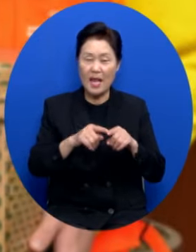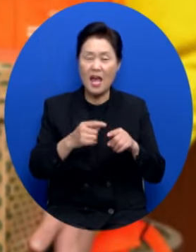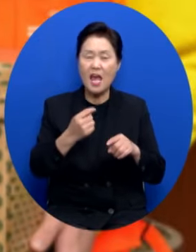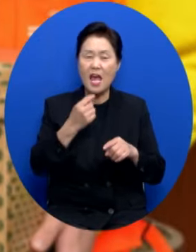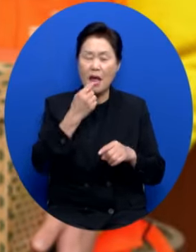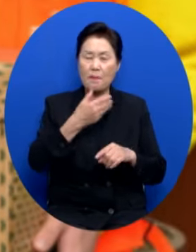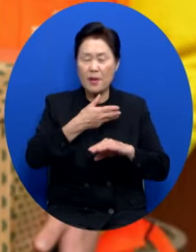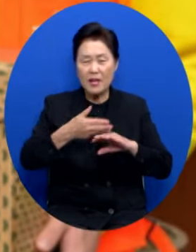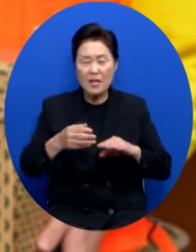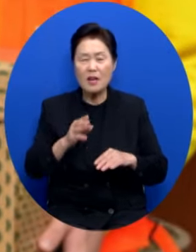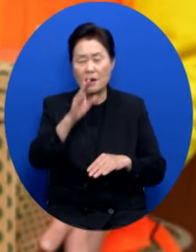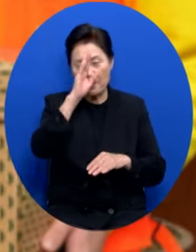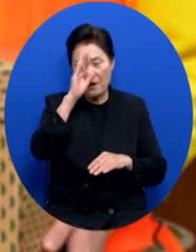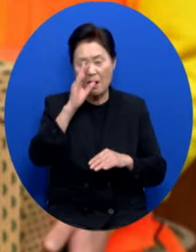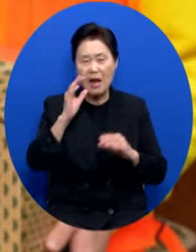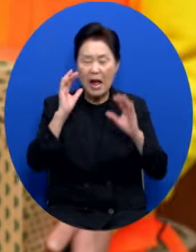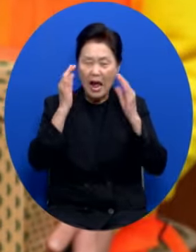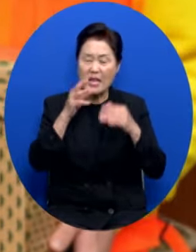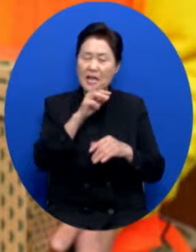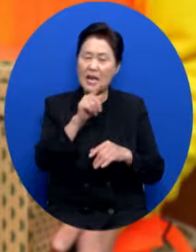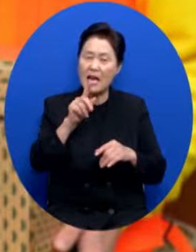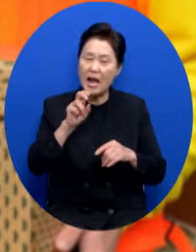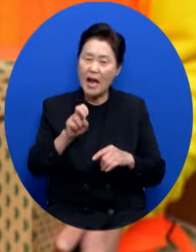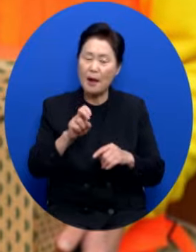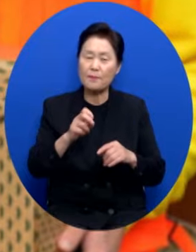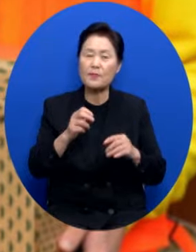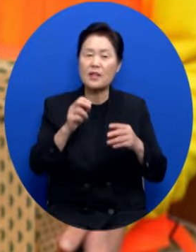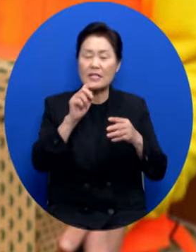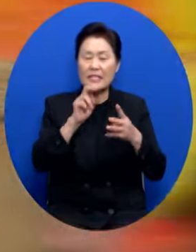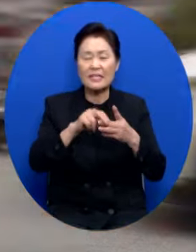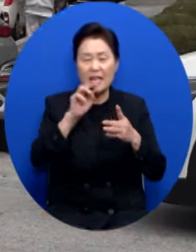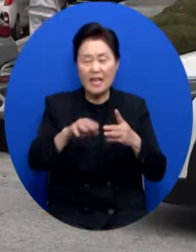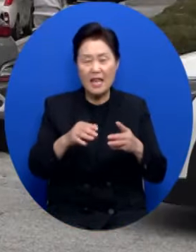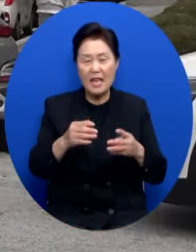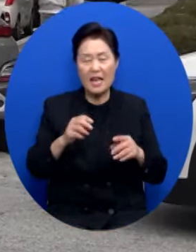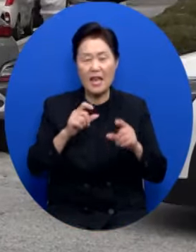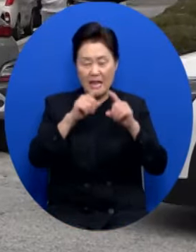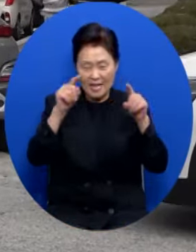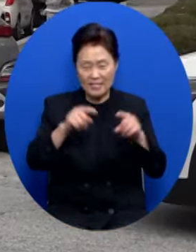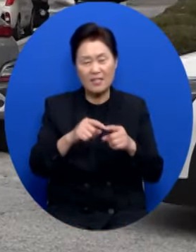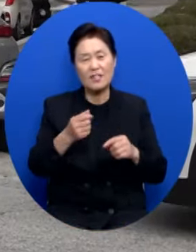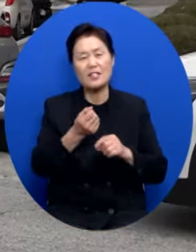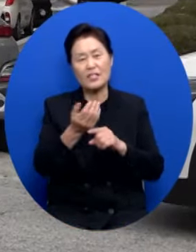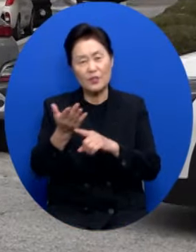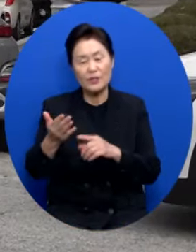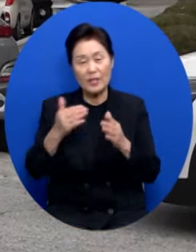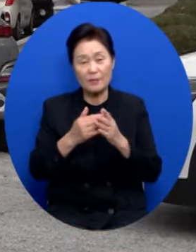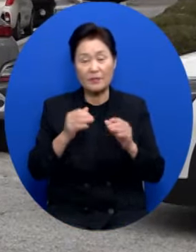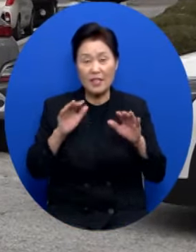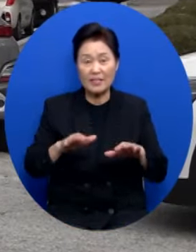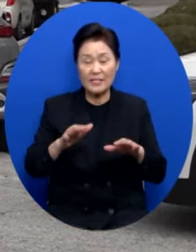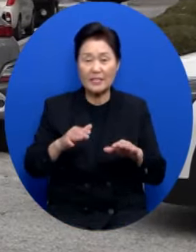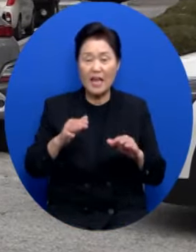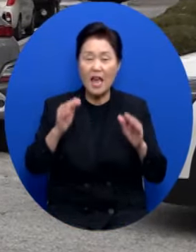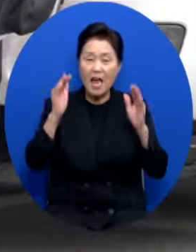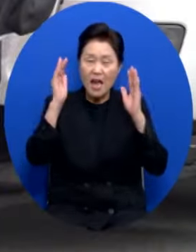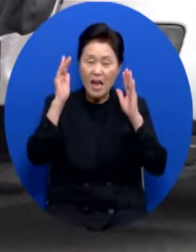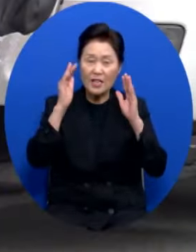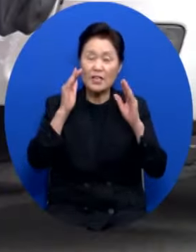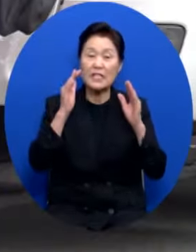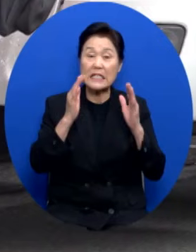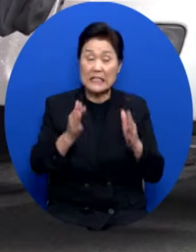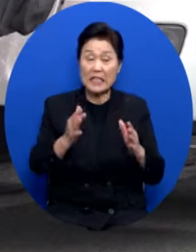소아암협회에 7,696장의 헌혈증을 기증하기도 했습니다. 현재 백석대에는 학기 중 매달